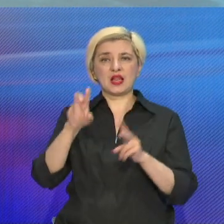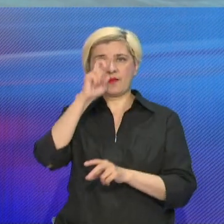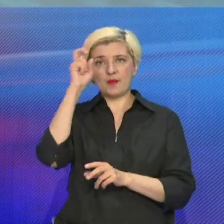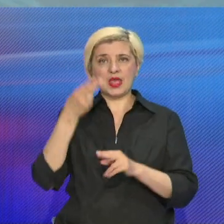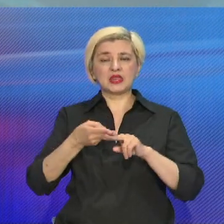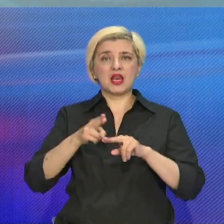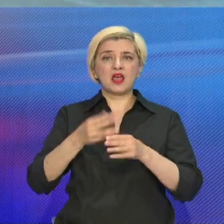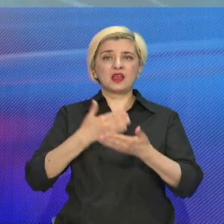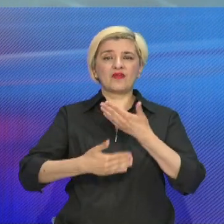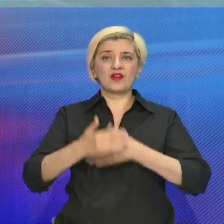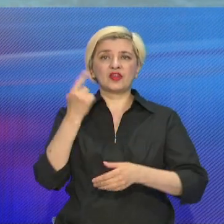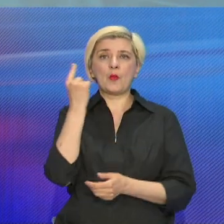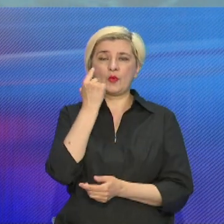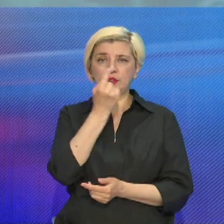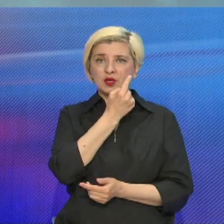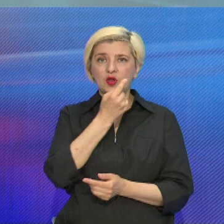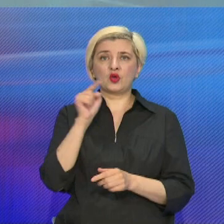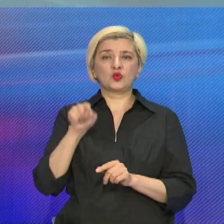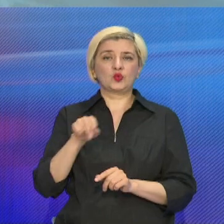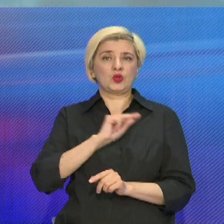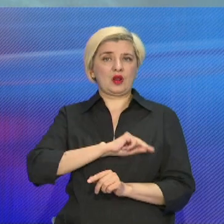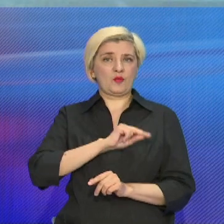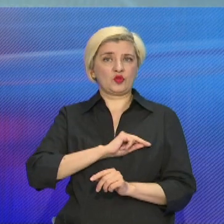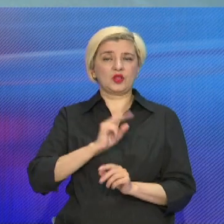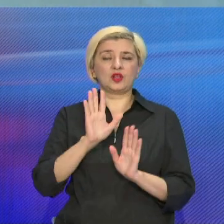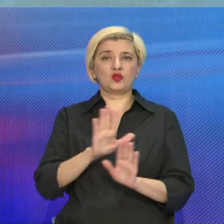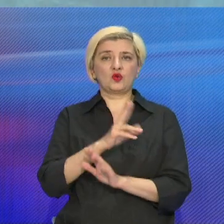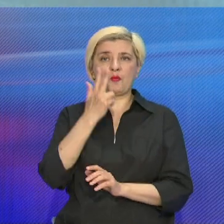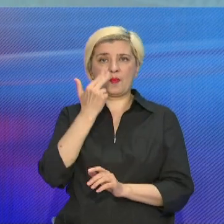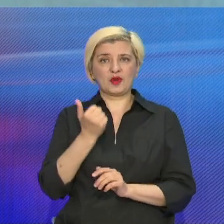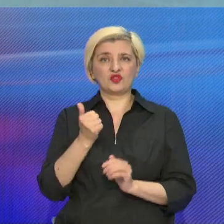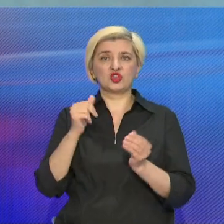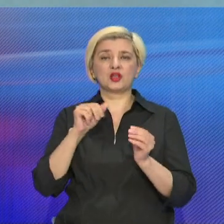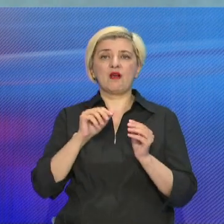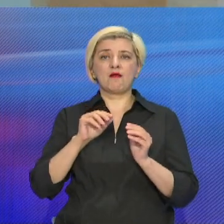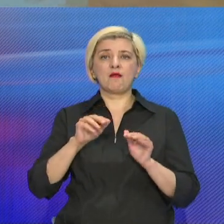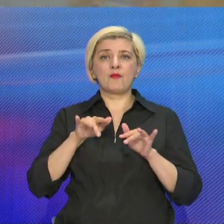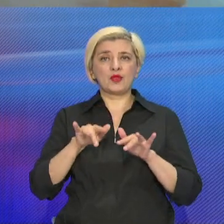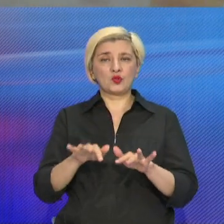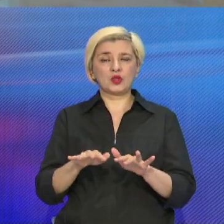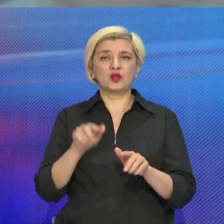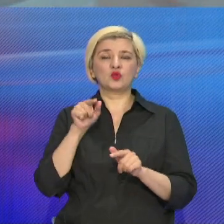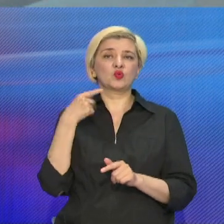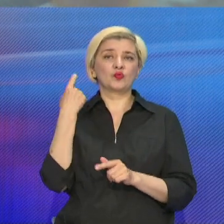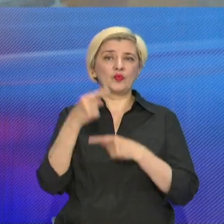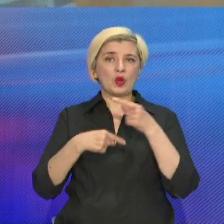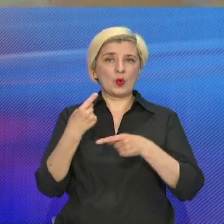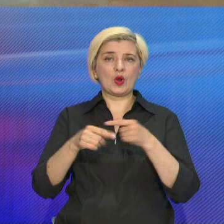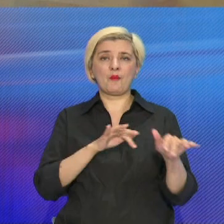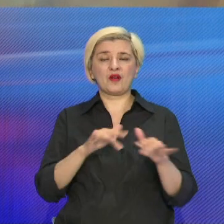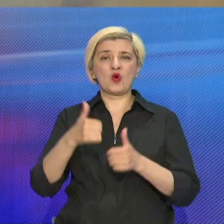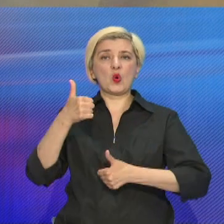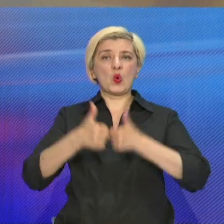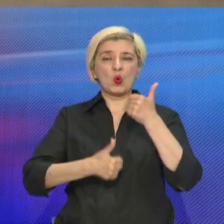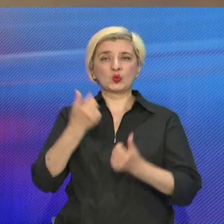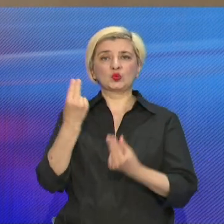зроку. Тут працуют не только по привычных методиках, для лепшего засвоивания новых ведов, тут регулярно проводят адмысловые конкурсы,